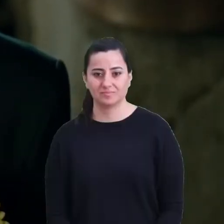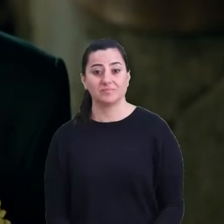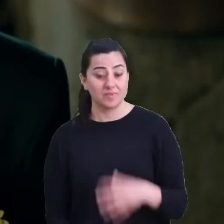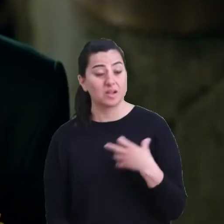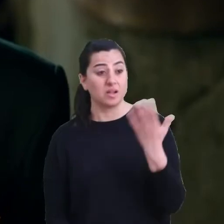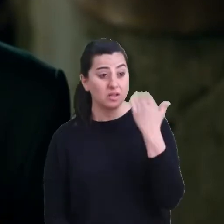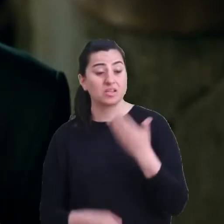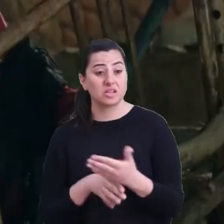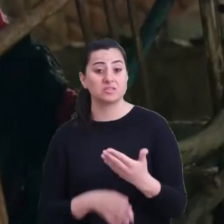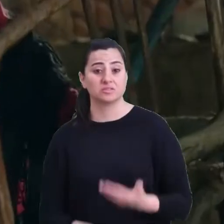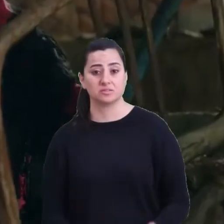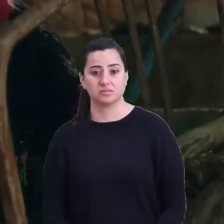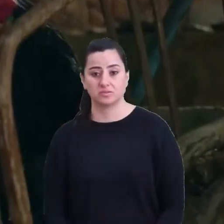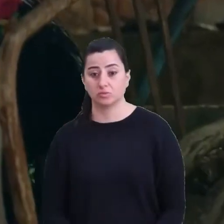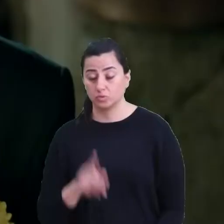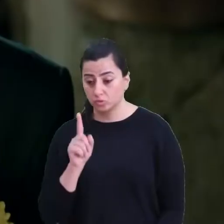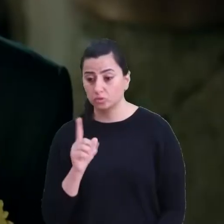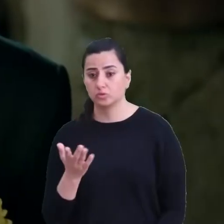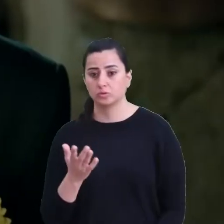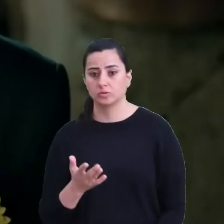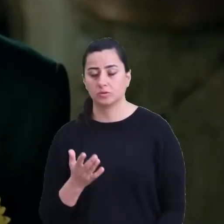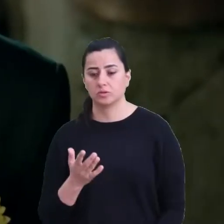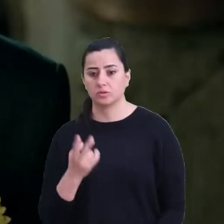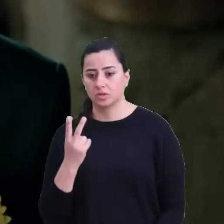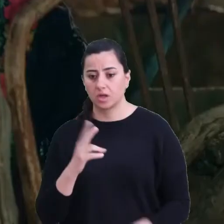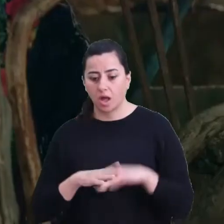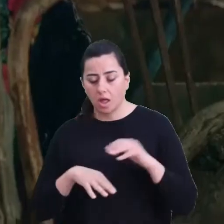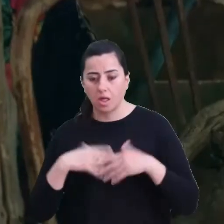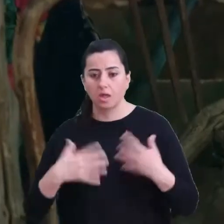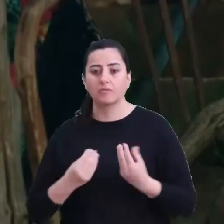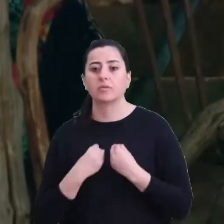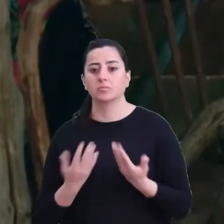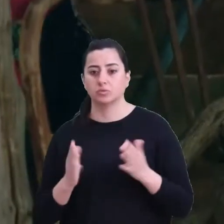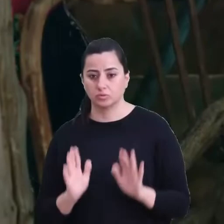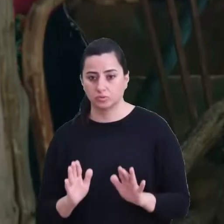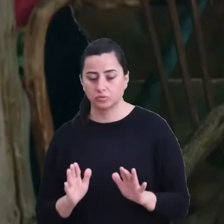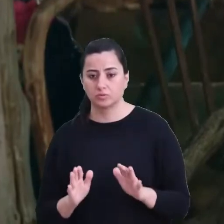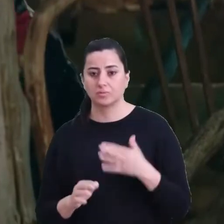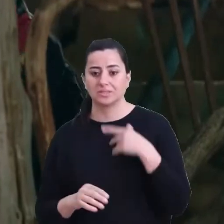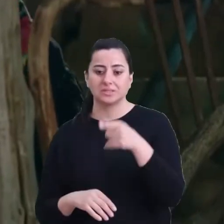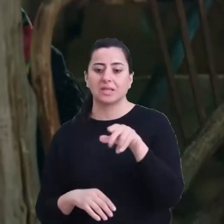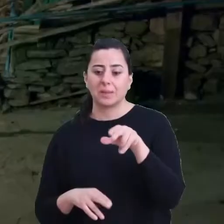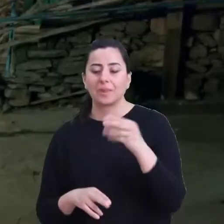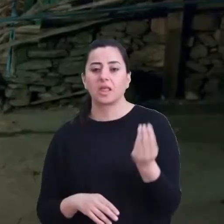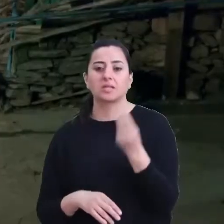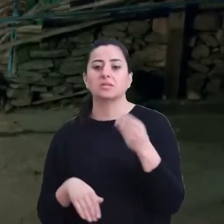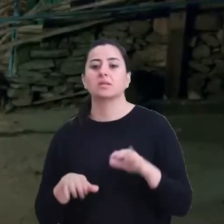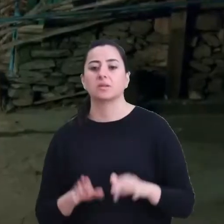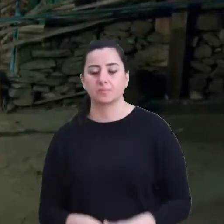Ana hadi gari geç kalacağız. Dur lan dur. İki ayağımı bir babuca sokacaksın. Ben sizin gibi genç miyim?